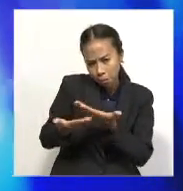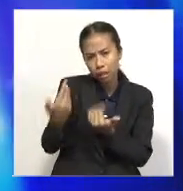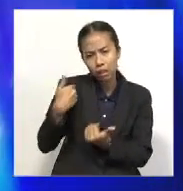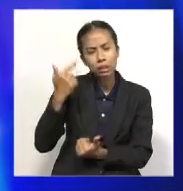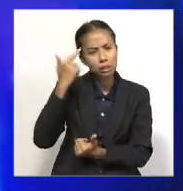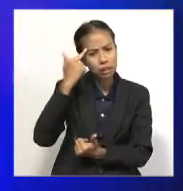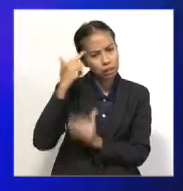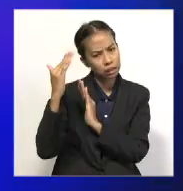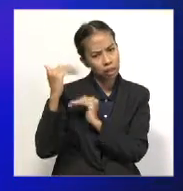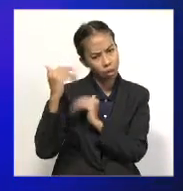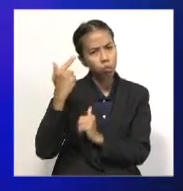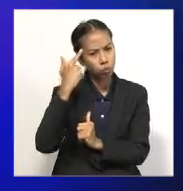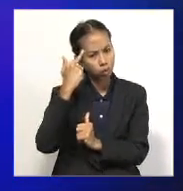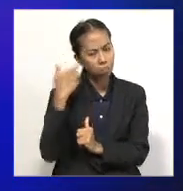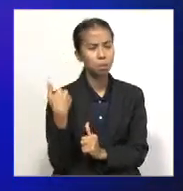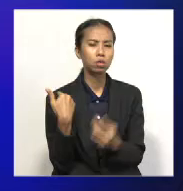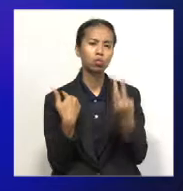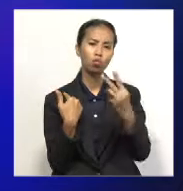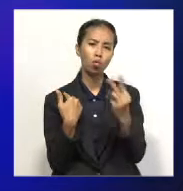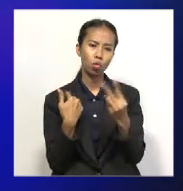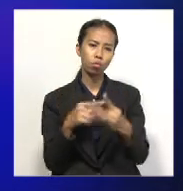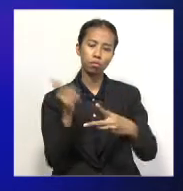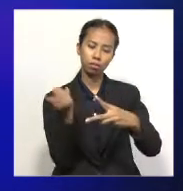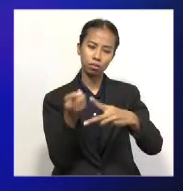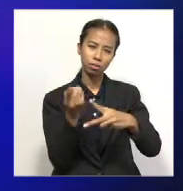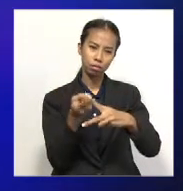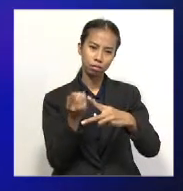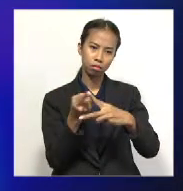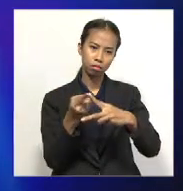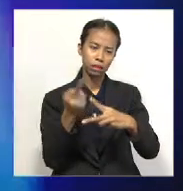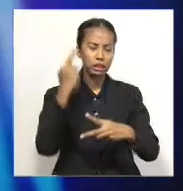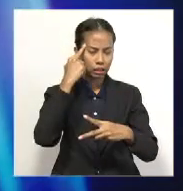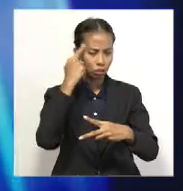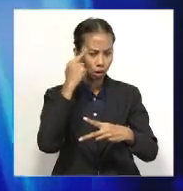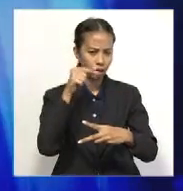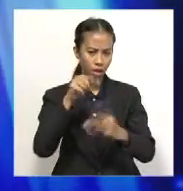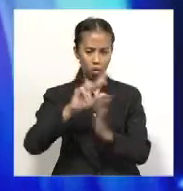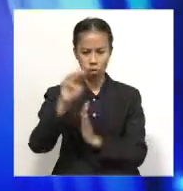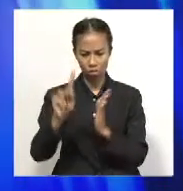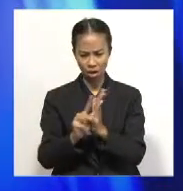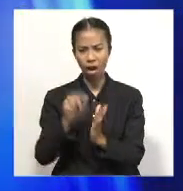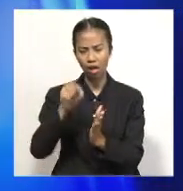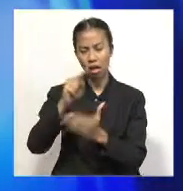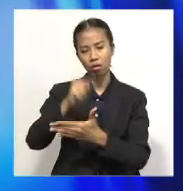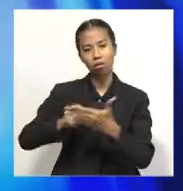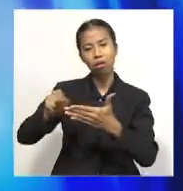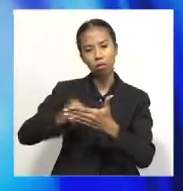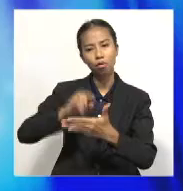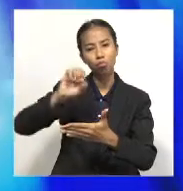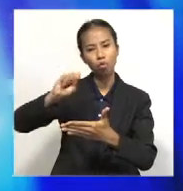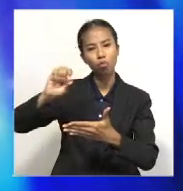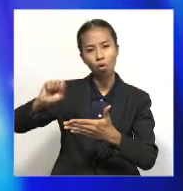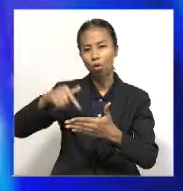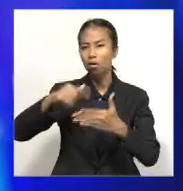ที่คาดว่าน่าจะเป็นไปได้ใน2แนวทางก็คือแนวทางที่1วินิจฉัยว่าร่างกฎหมายลูกว่าด้วยการเลือกตั้งส.ส.